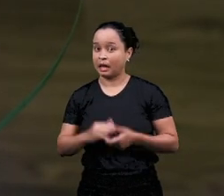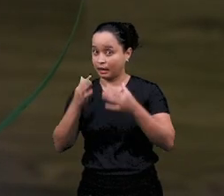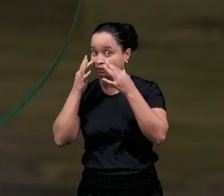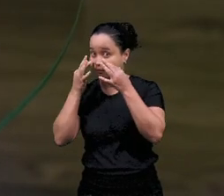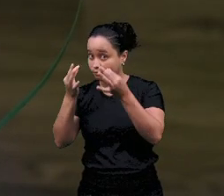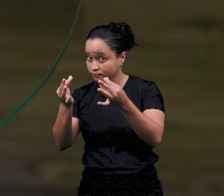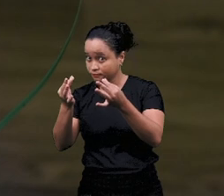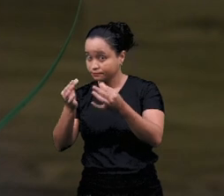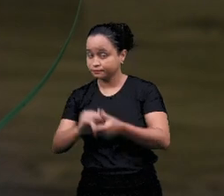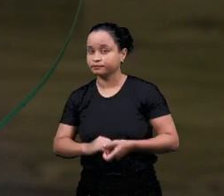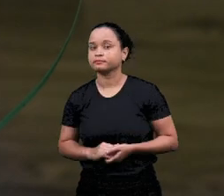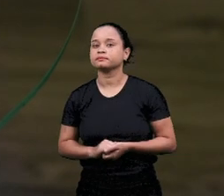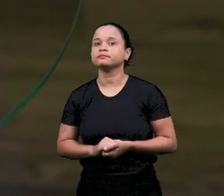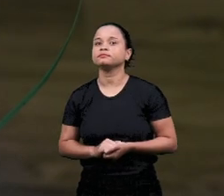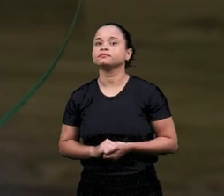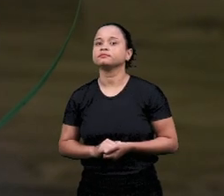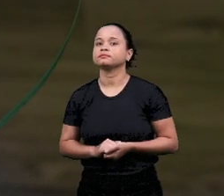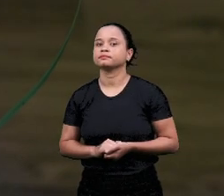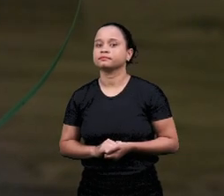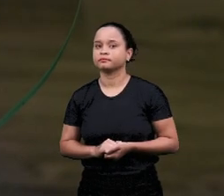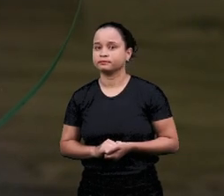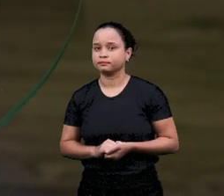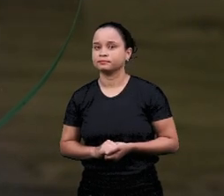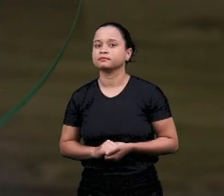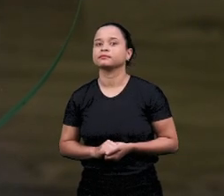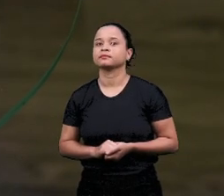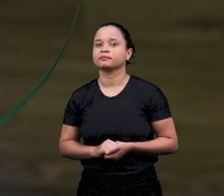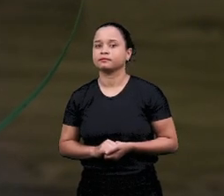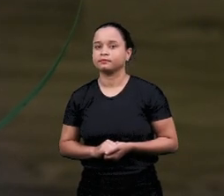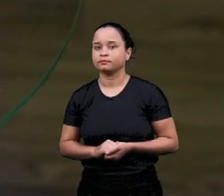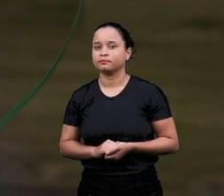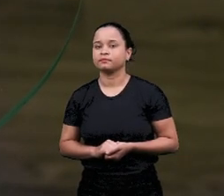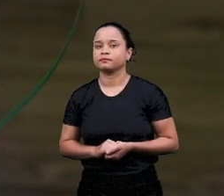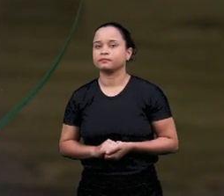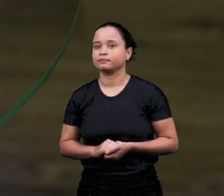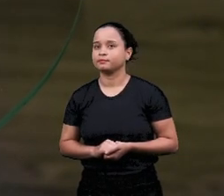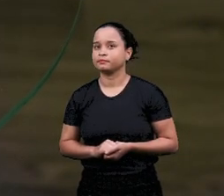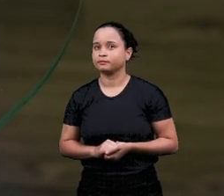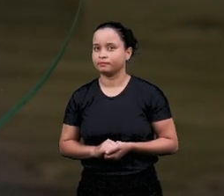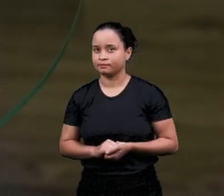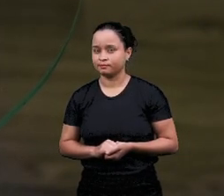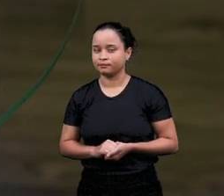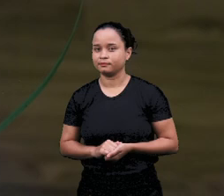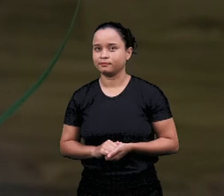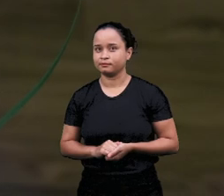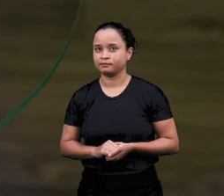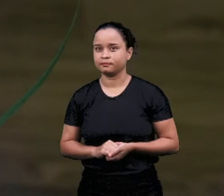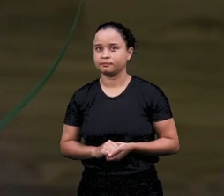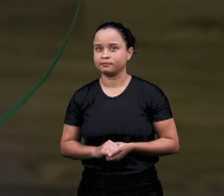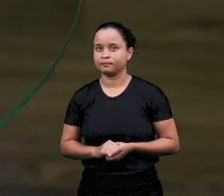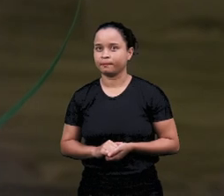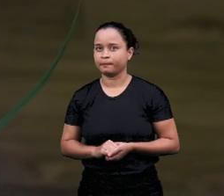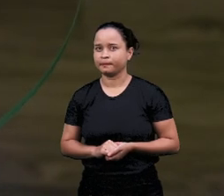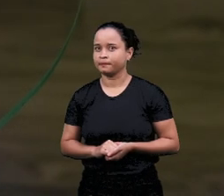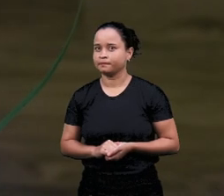Do, on revient, Mi, étiré, La, Si, Ré, Ré.